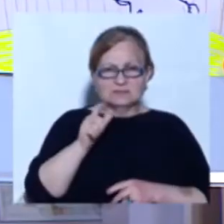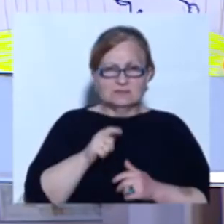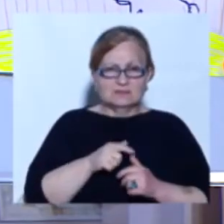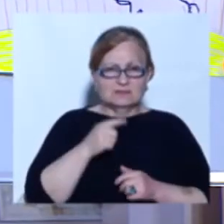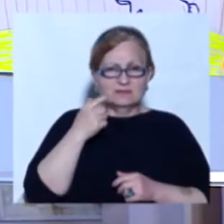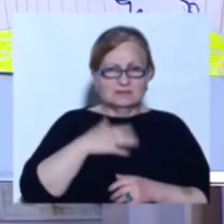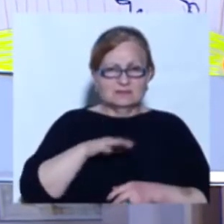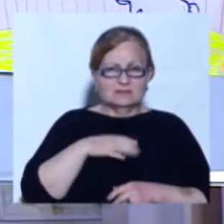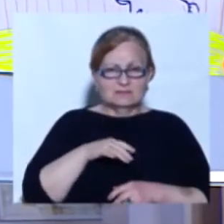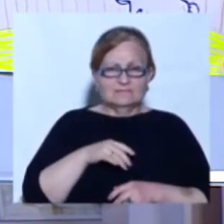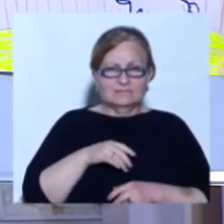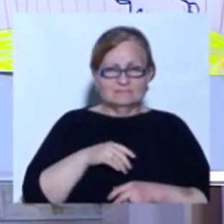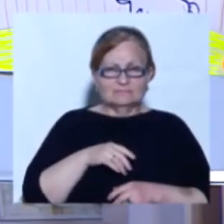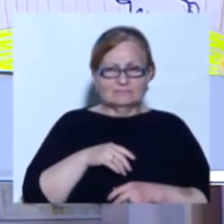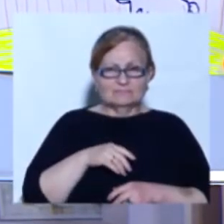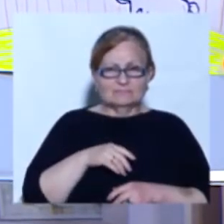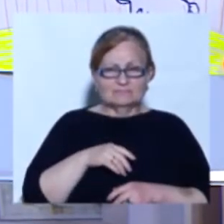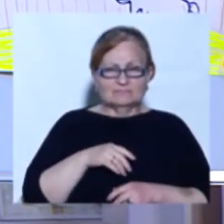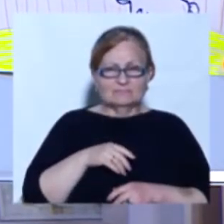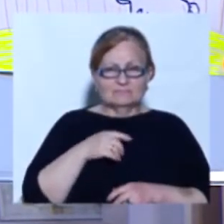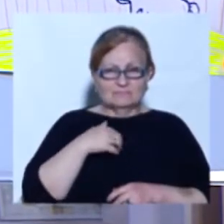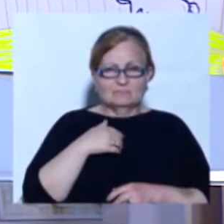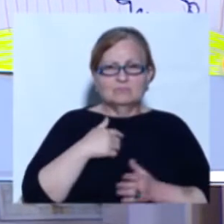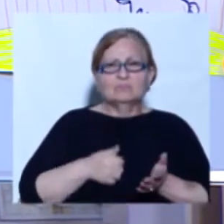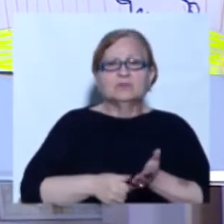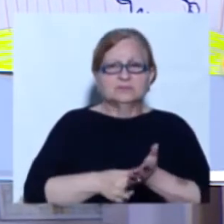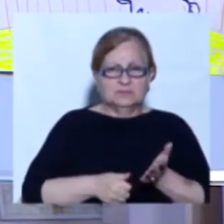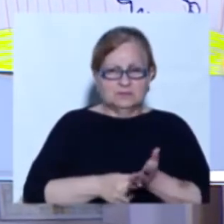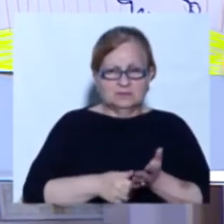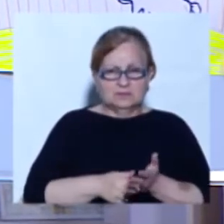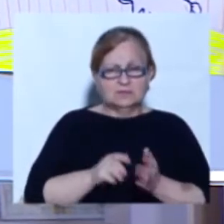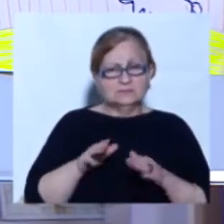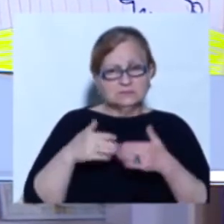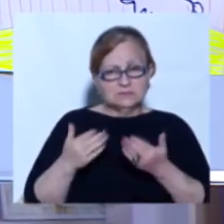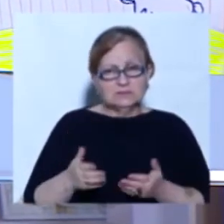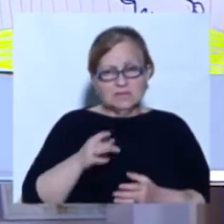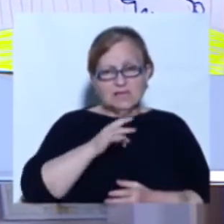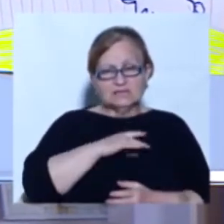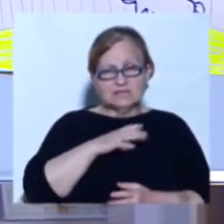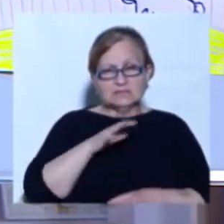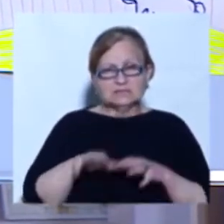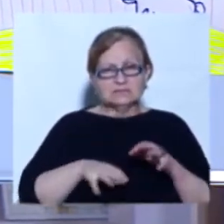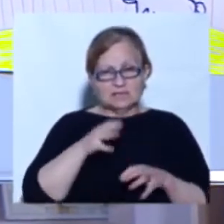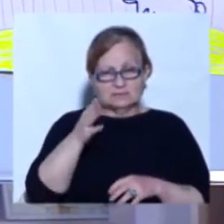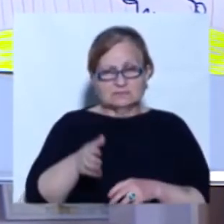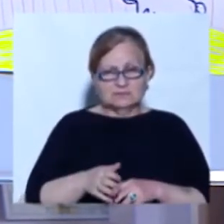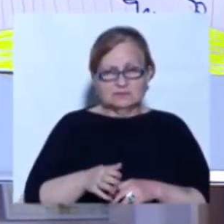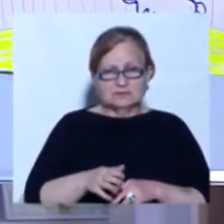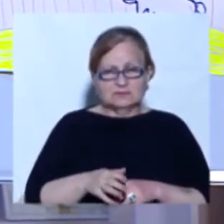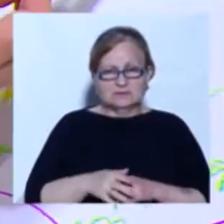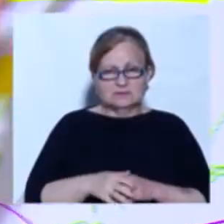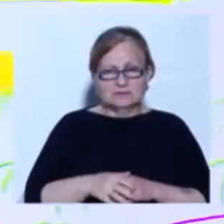Მომაფიქრდა, გაუხარდა და ამას გამოხატავს. Მე დაგეხმარები. Სთავაზობს დახმარებას თეთრ დათვს. Თეთრი